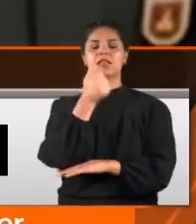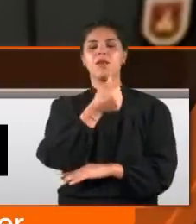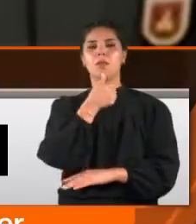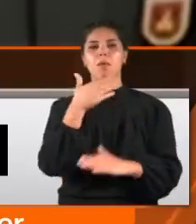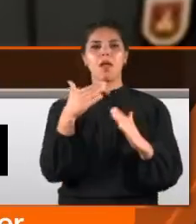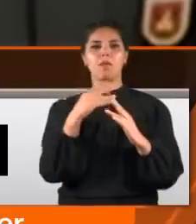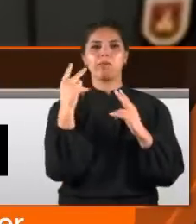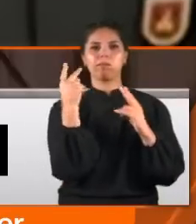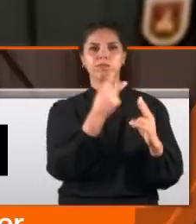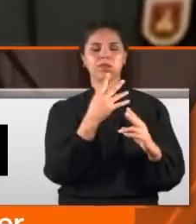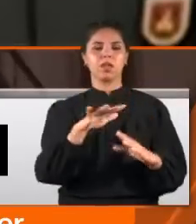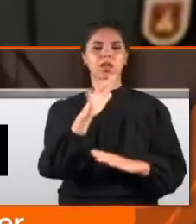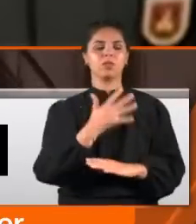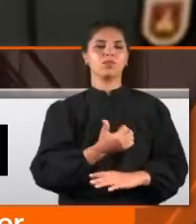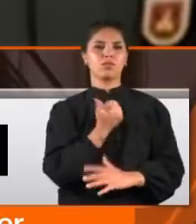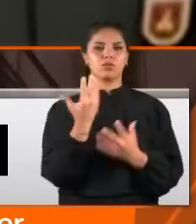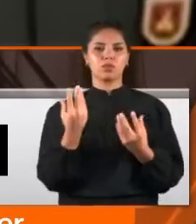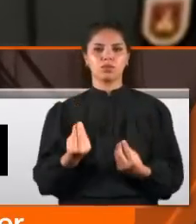ocağına kor gibi düştü.